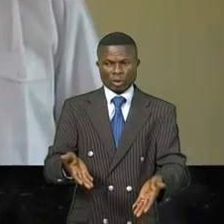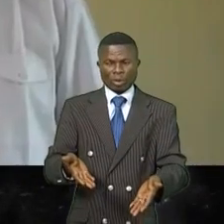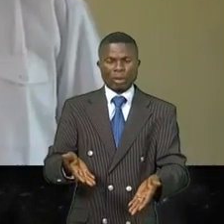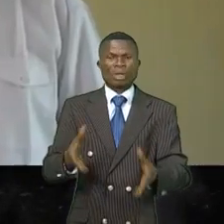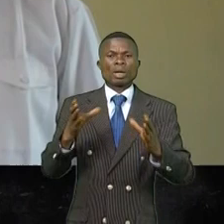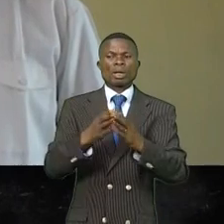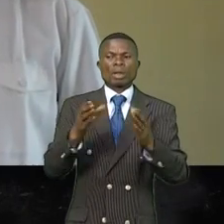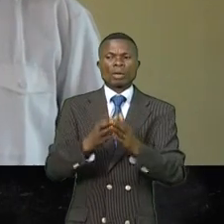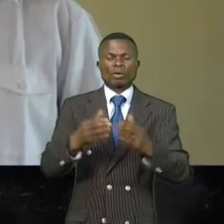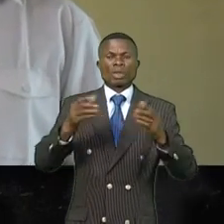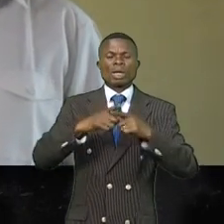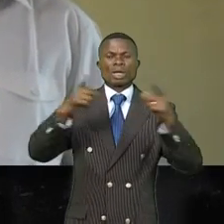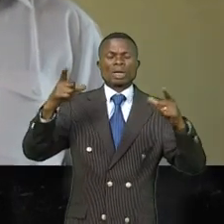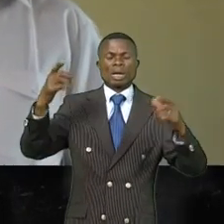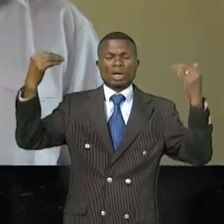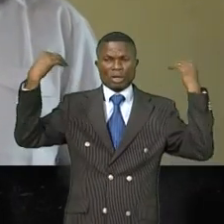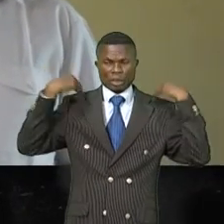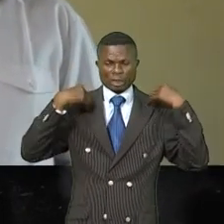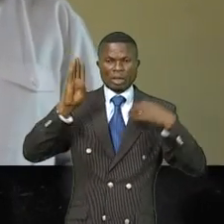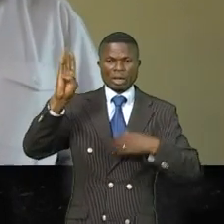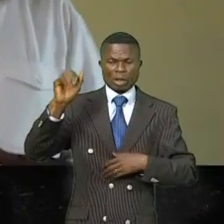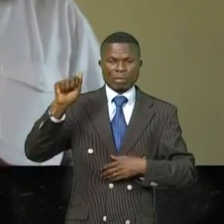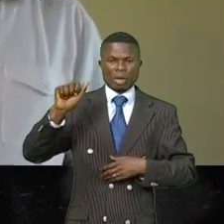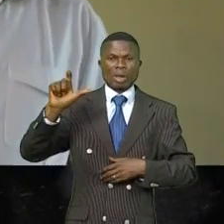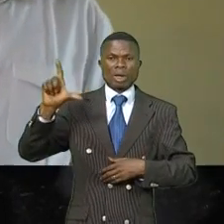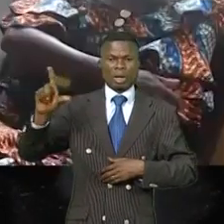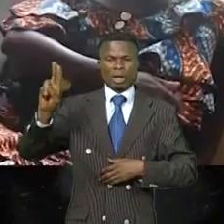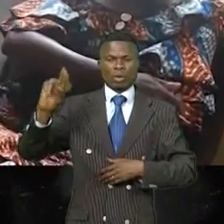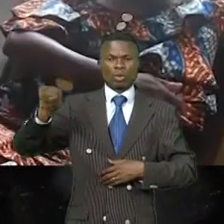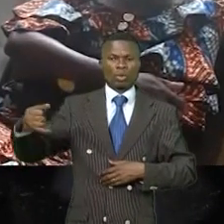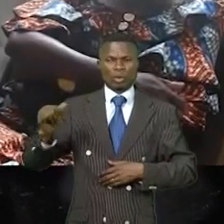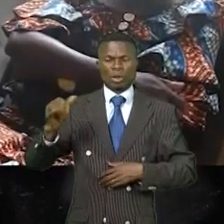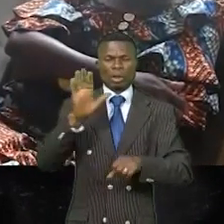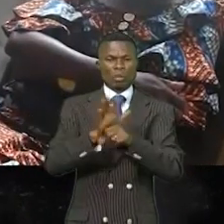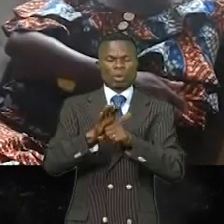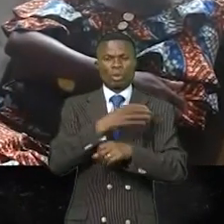par leur grand chef Balogi Katenda Bampingaja II, des femmes de